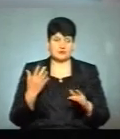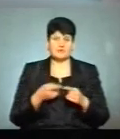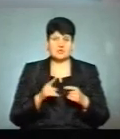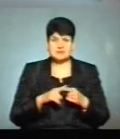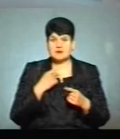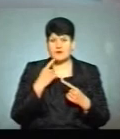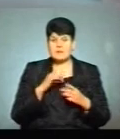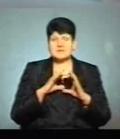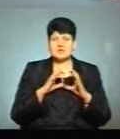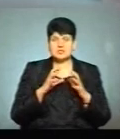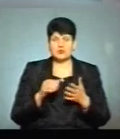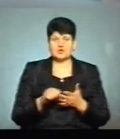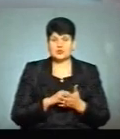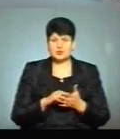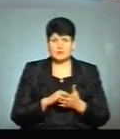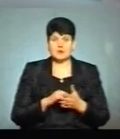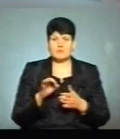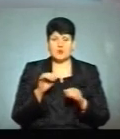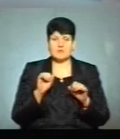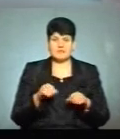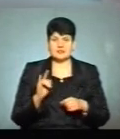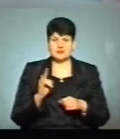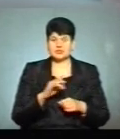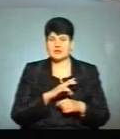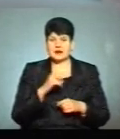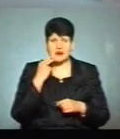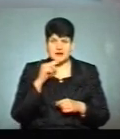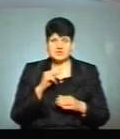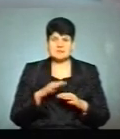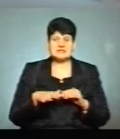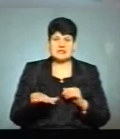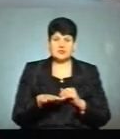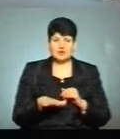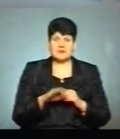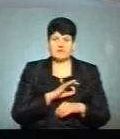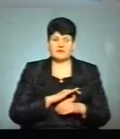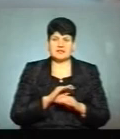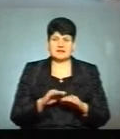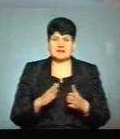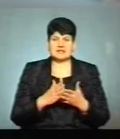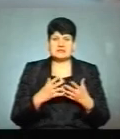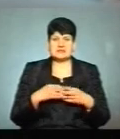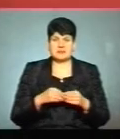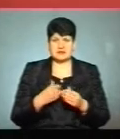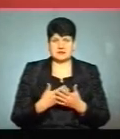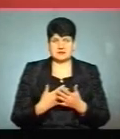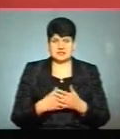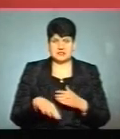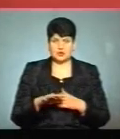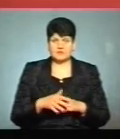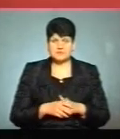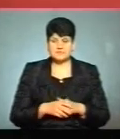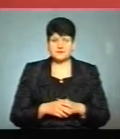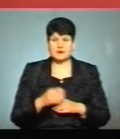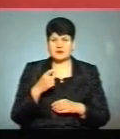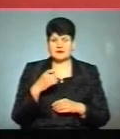міжнародні документи, і Конвенція ООН про права дитини, що найкращим середовищем для виховання дитини є сімейне середовище. Хвилина